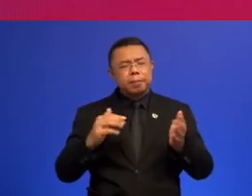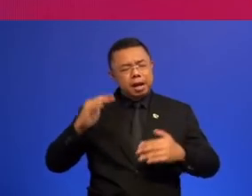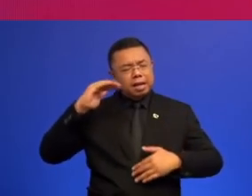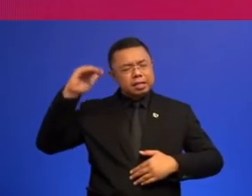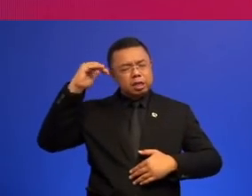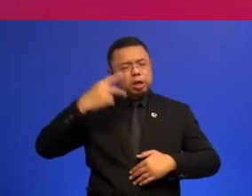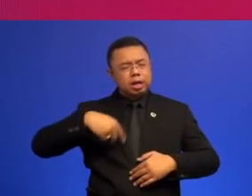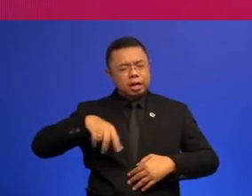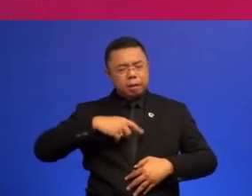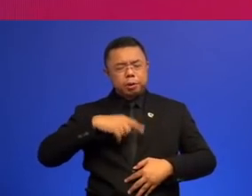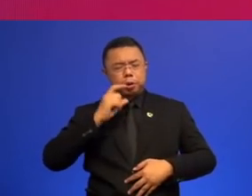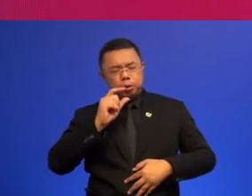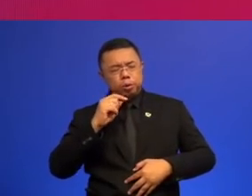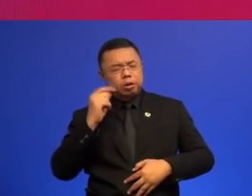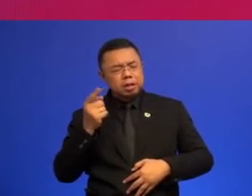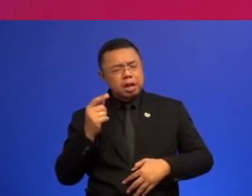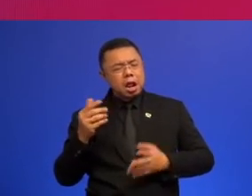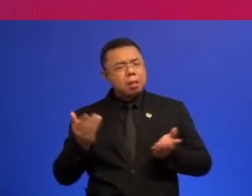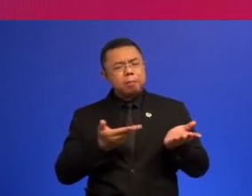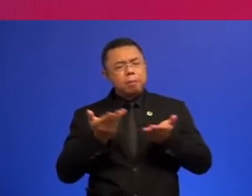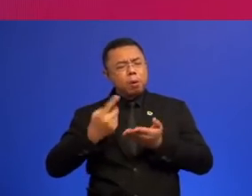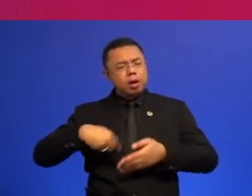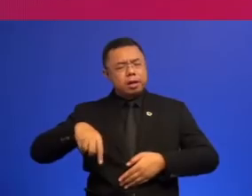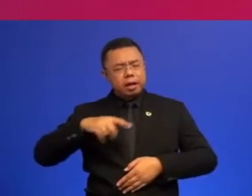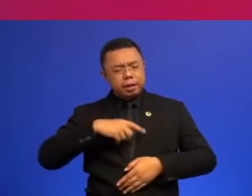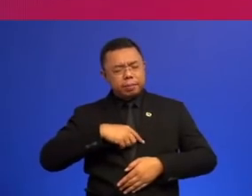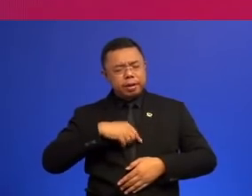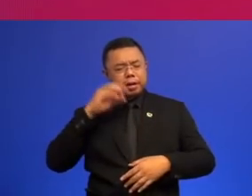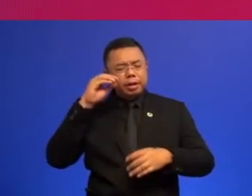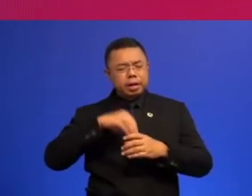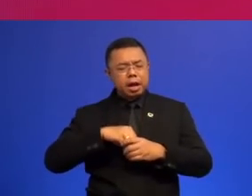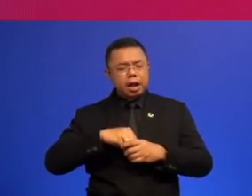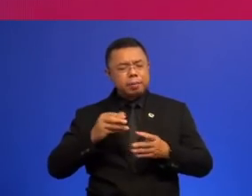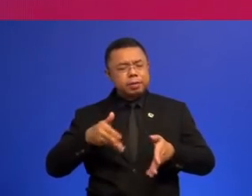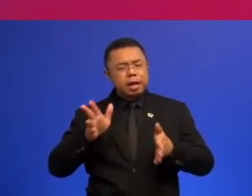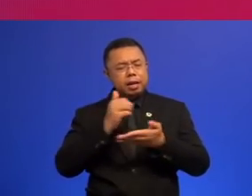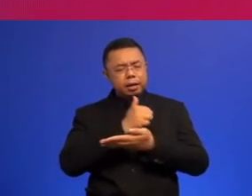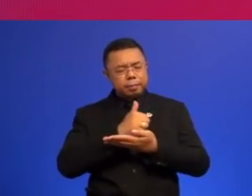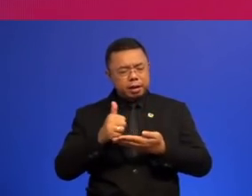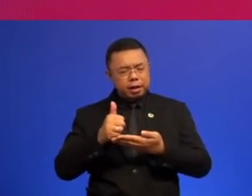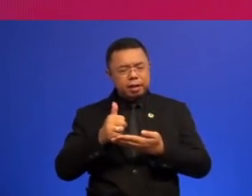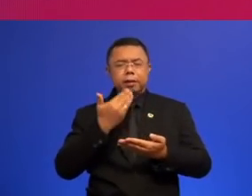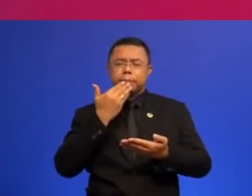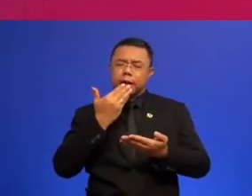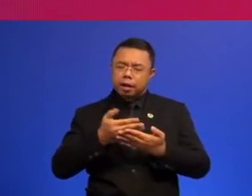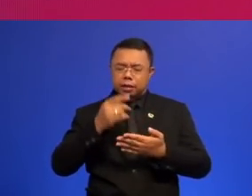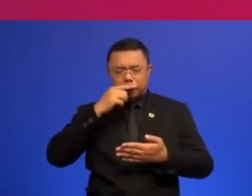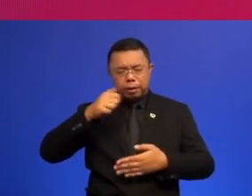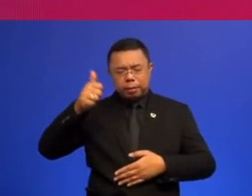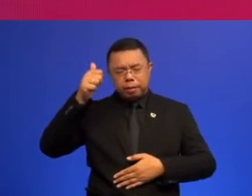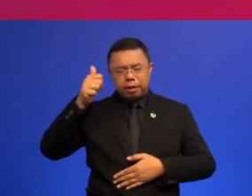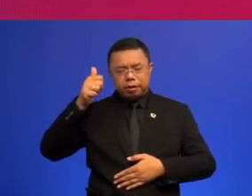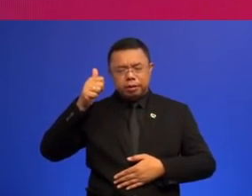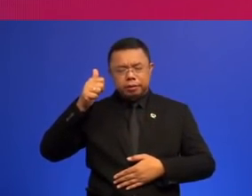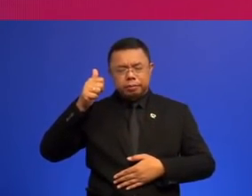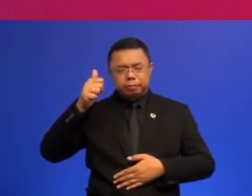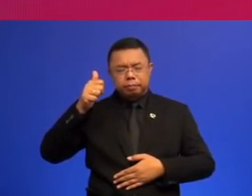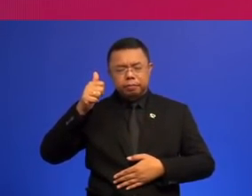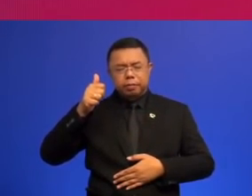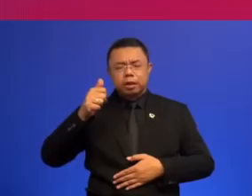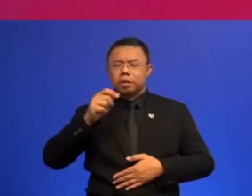senior kami, untuk selalu membawa kami ke dalam jalan kebenaran. Terima kasih ya Bapa, terima